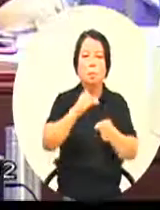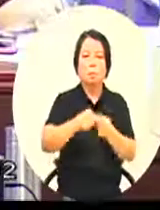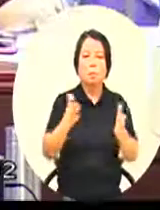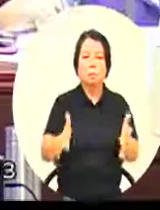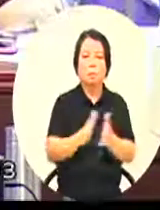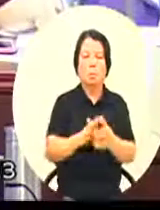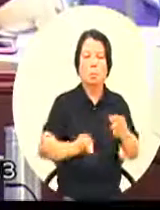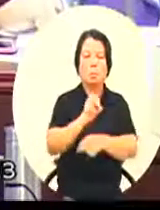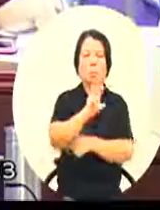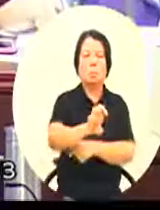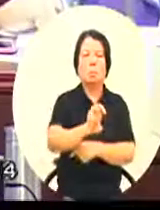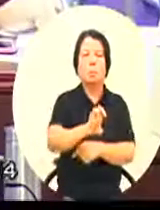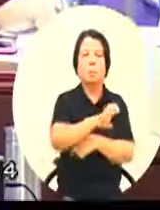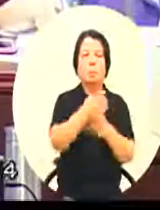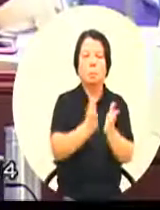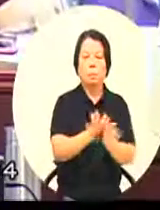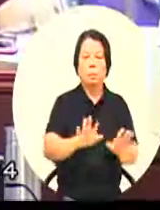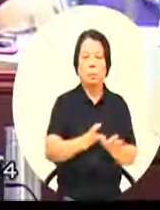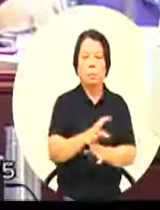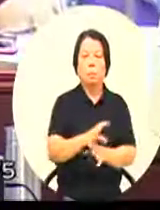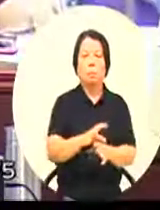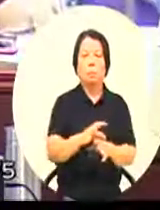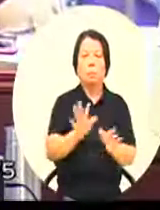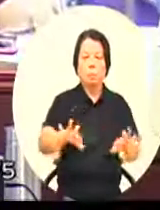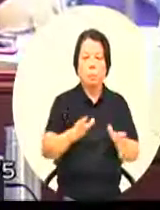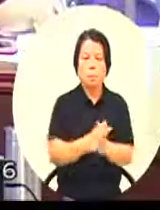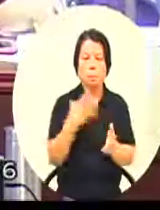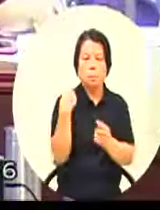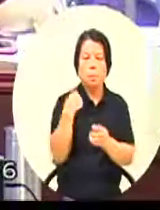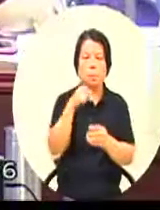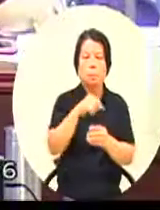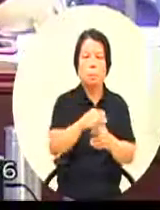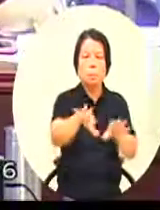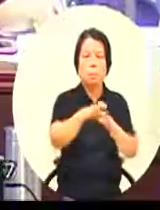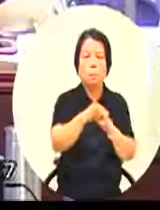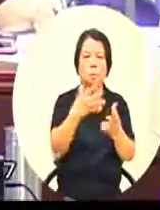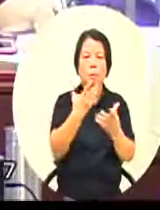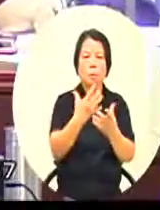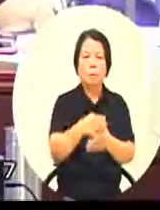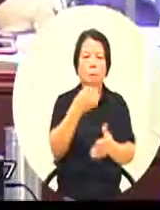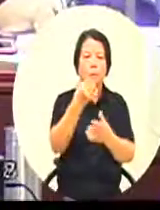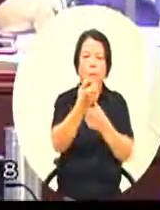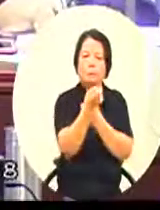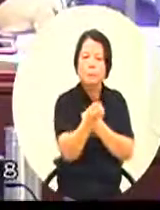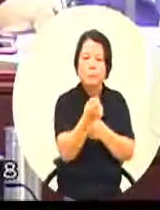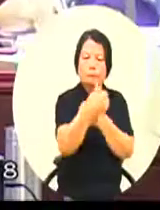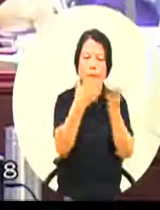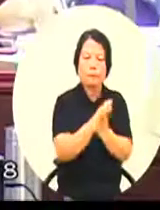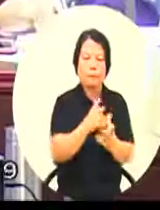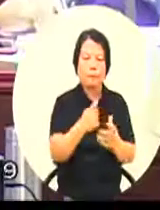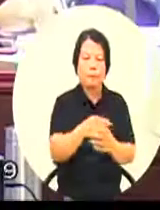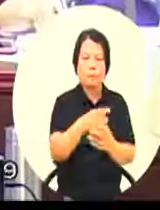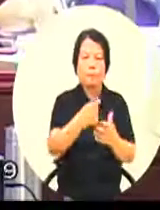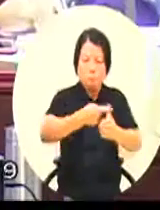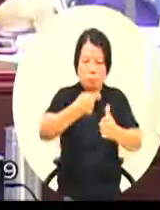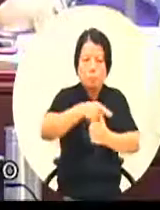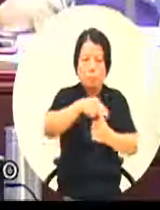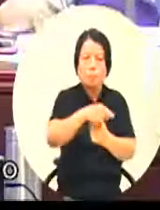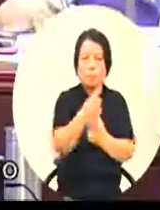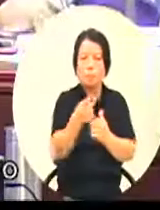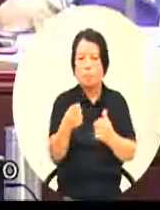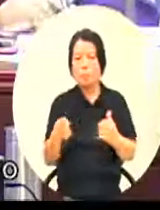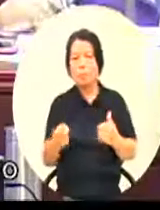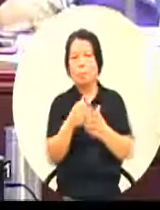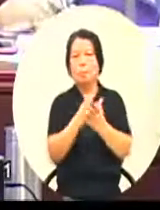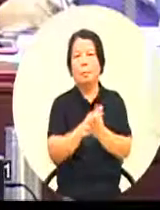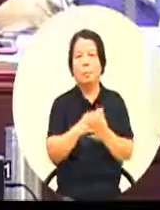40%。在现在员额剩的很少的地区呢，有一个优先顺序，第一优先、第二优先、第三优先，预备5年内要